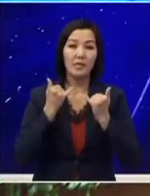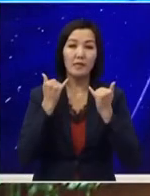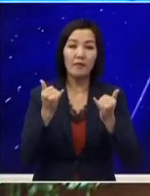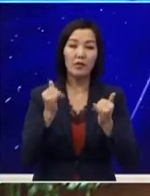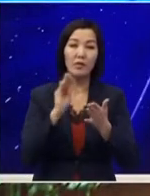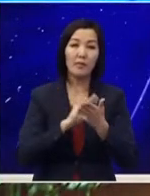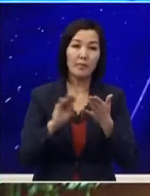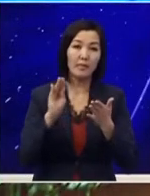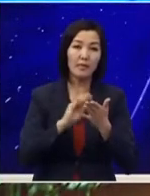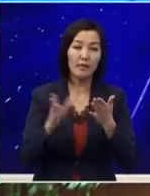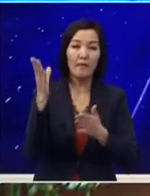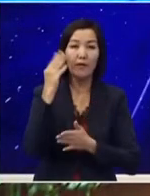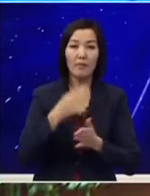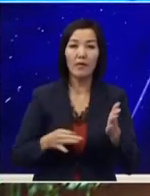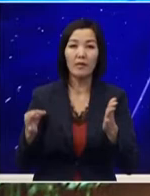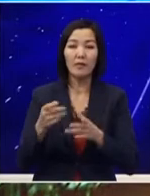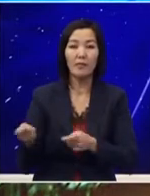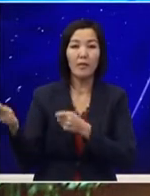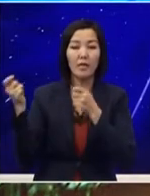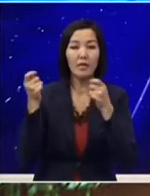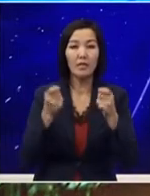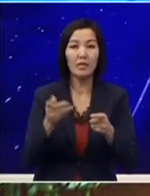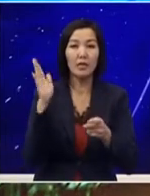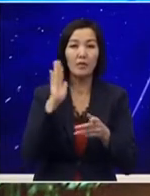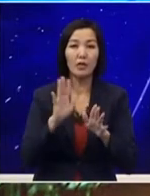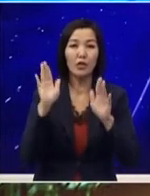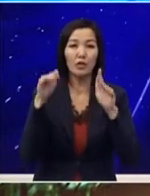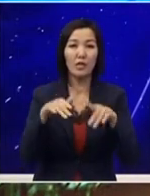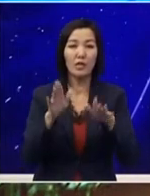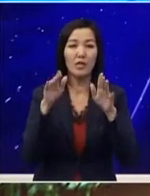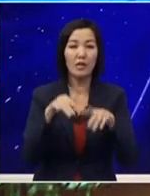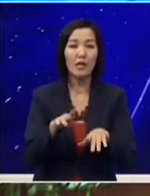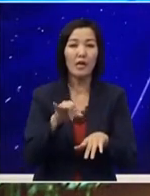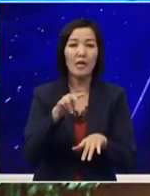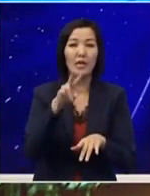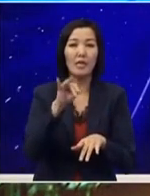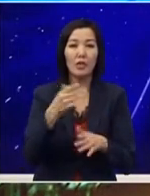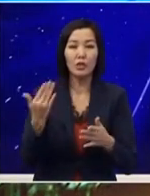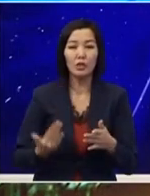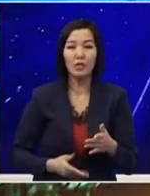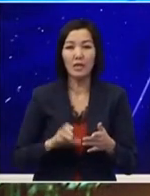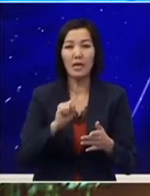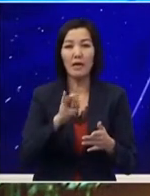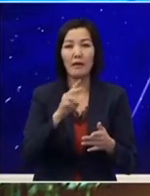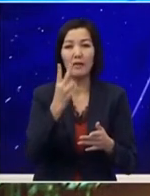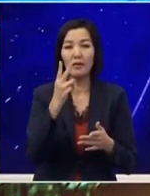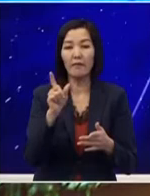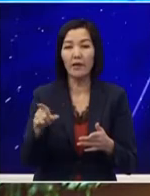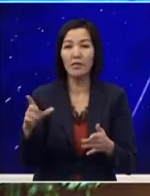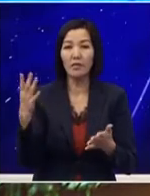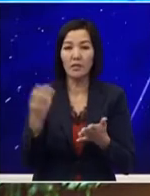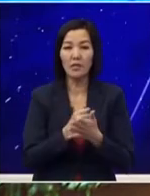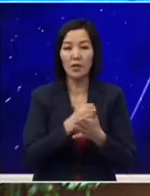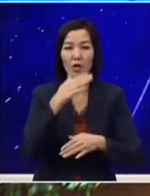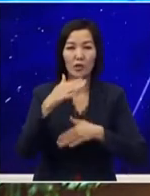Священное Писание в Алматинскую область принесло течением реки Или. Жители села Айдарлы нашли запакованные в скотч